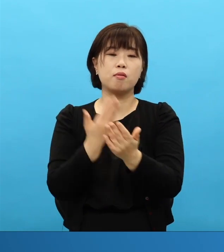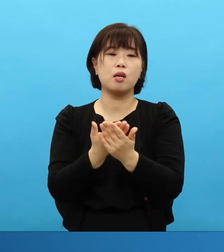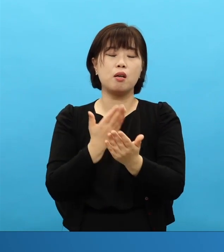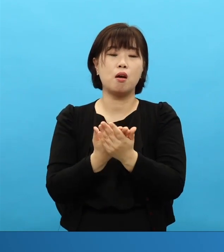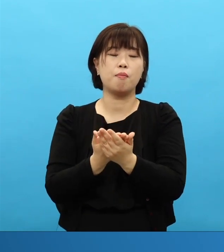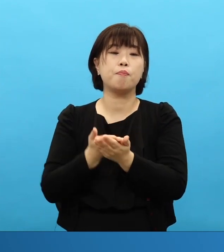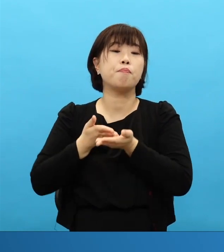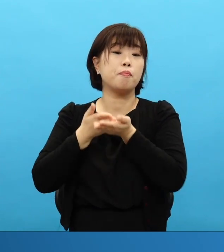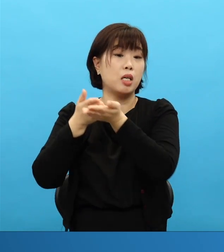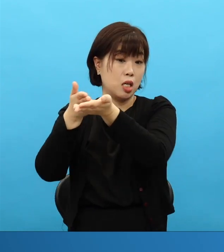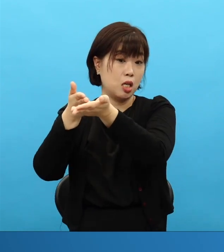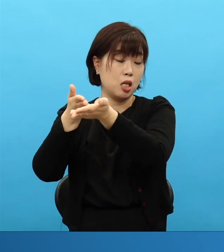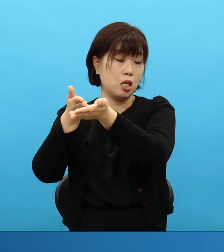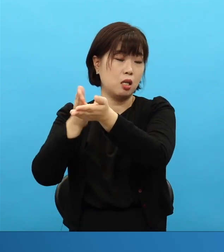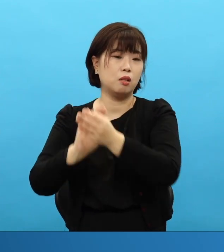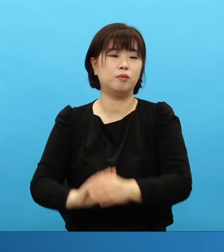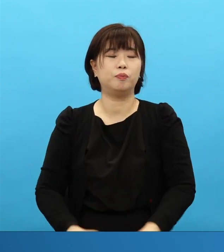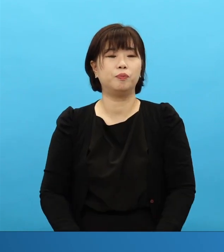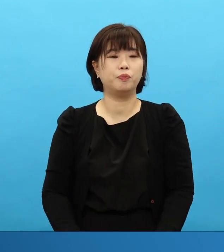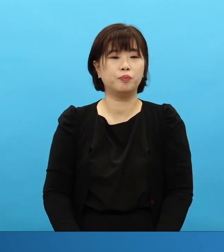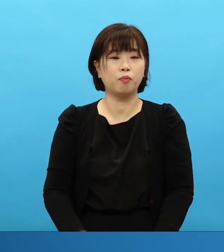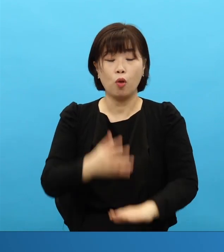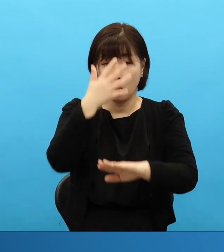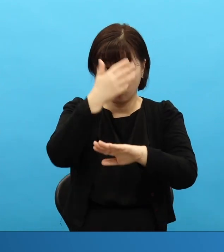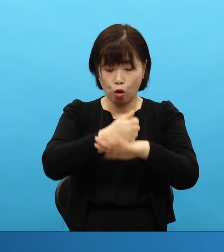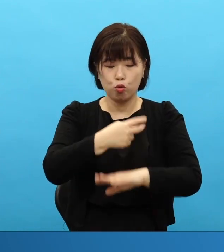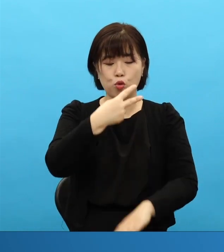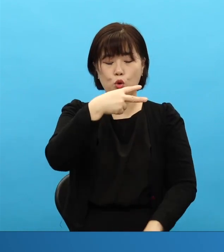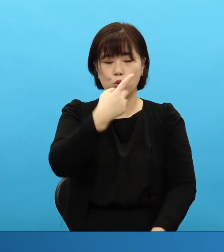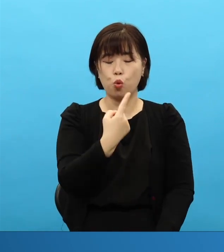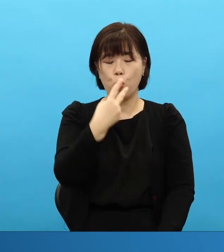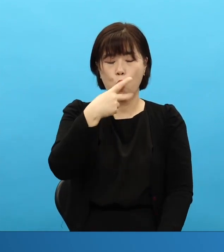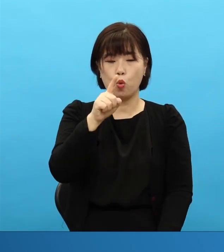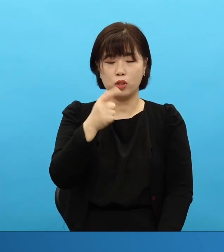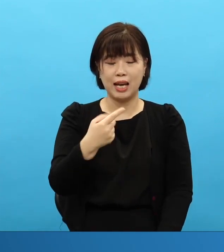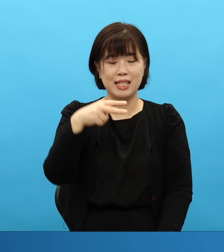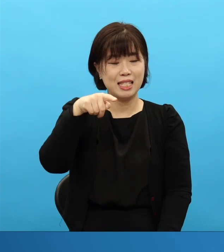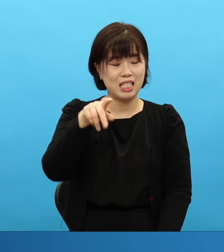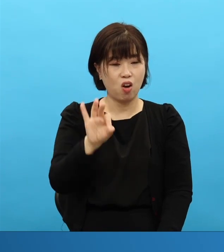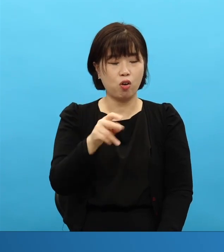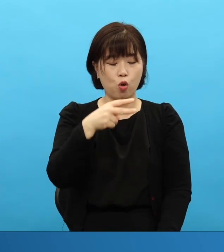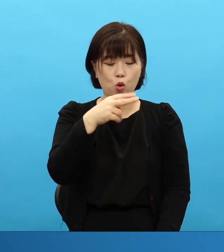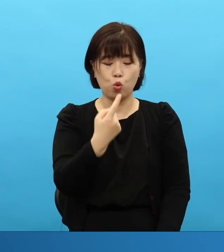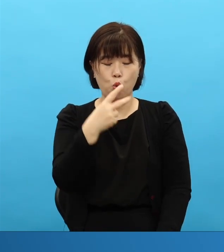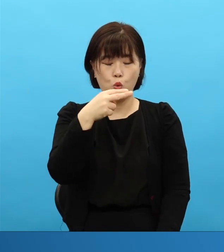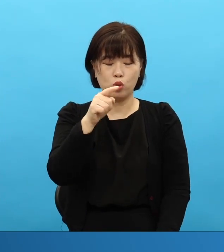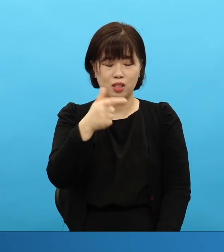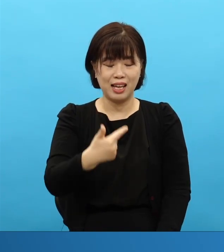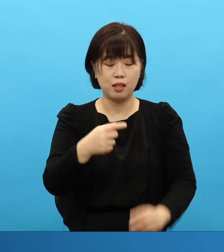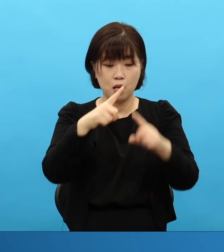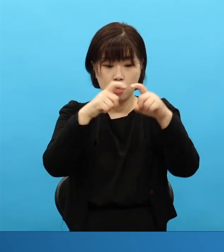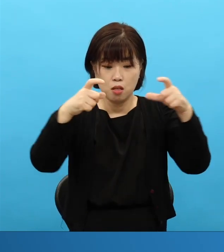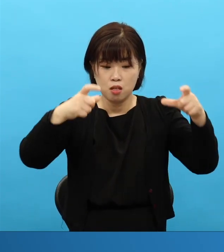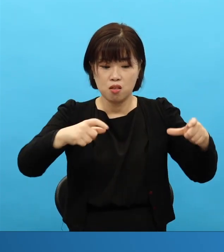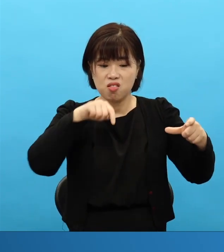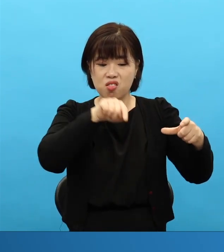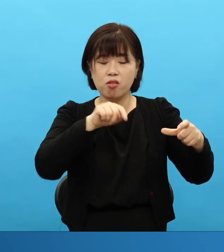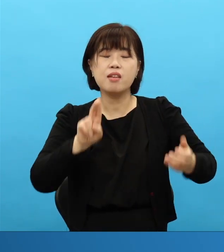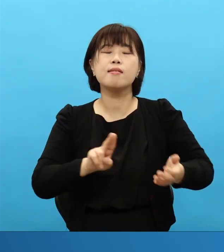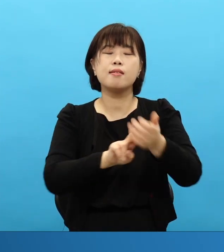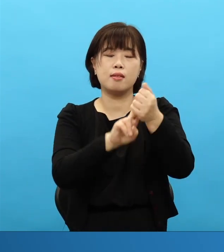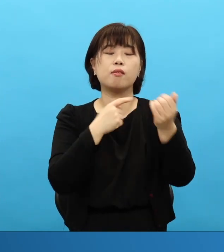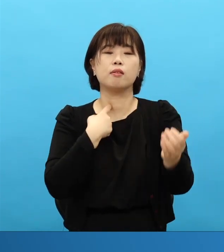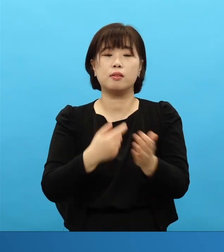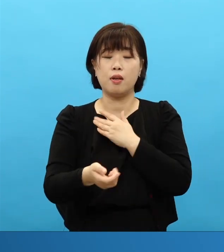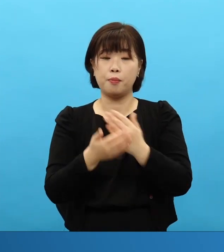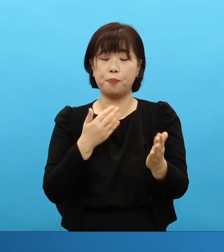도단성 운동을 펴니다. And as you know, he began the Dothan movement. 자, 이때 중직자들 보세요. And look at the church officers at that